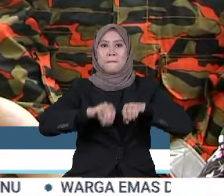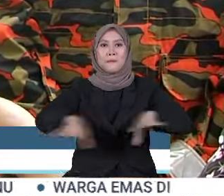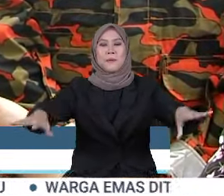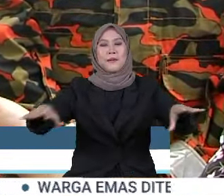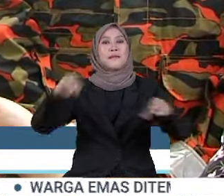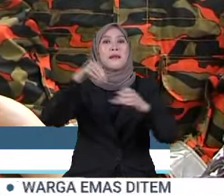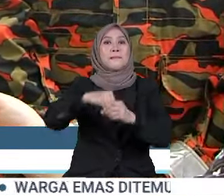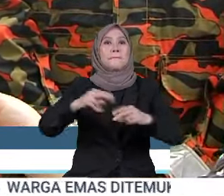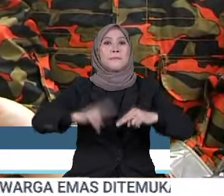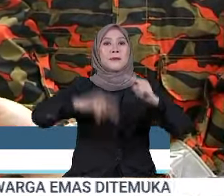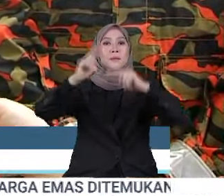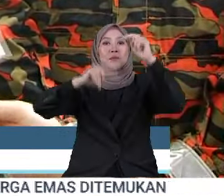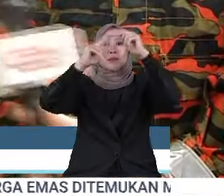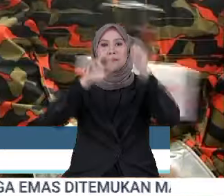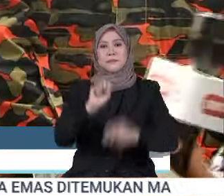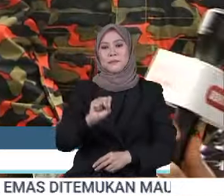sprm